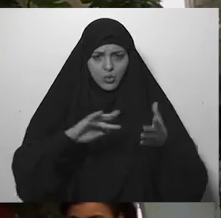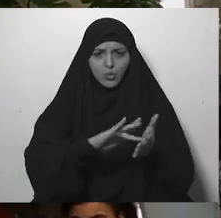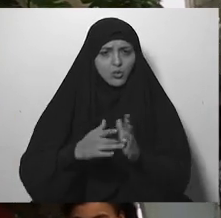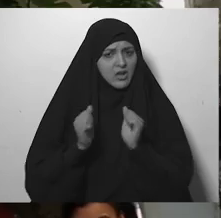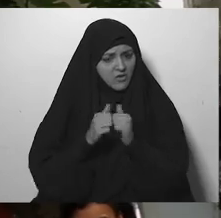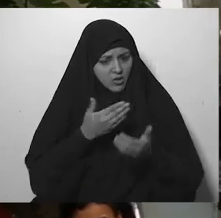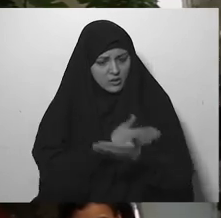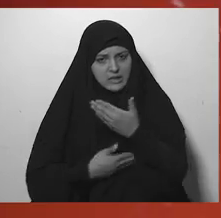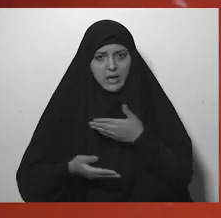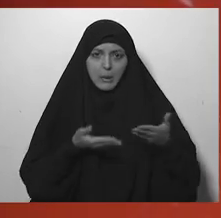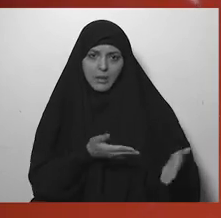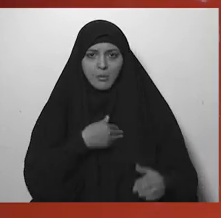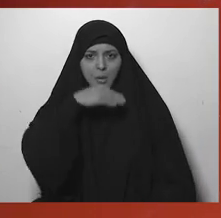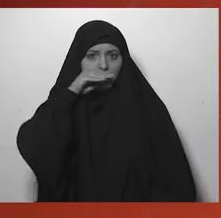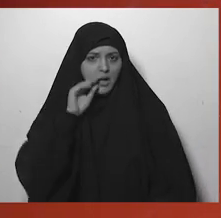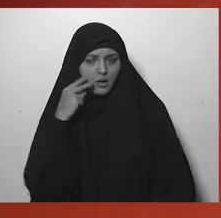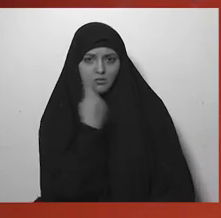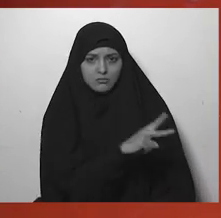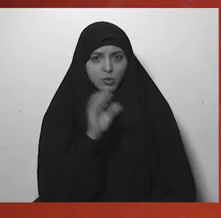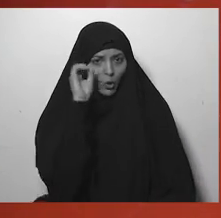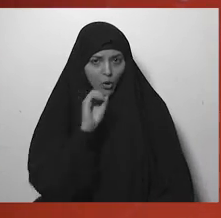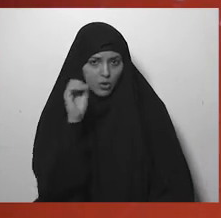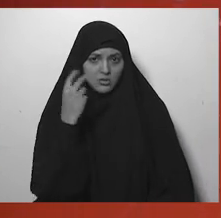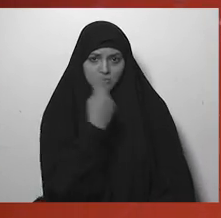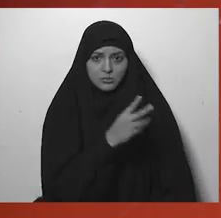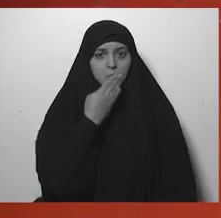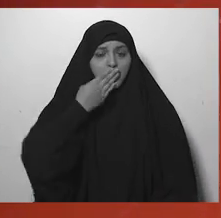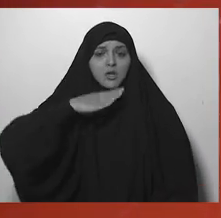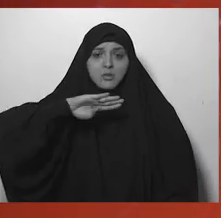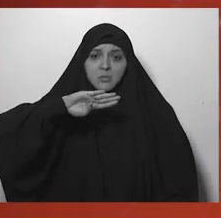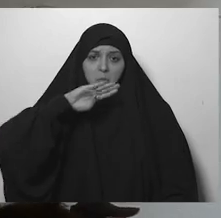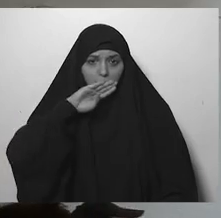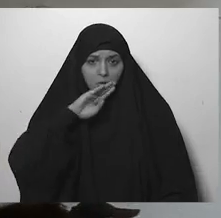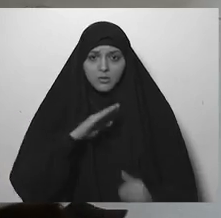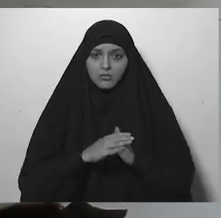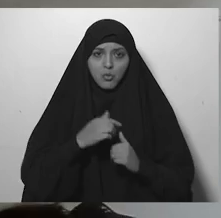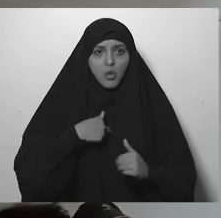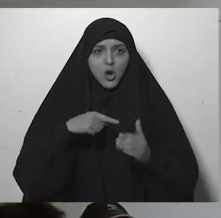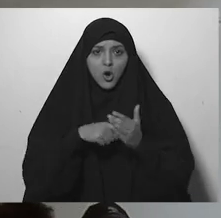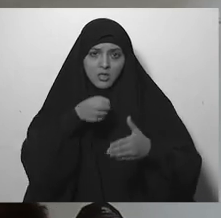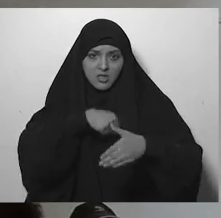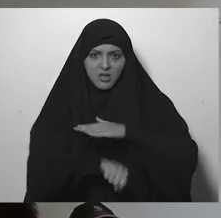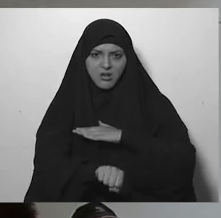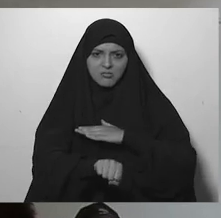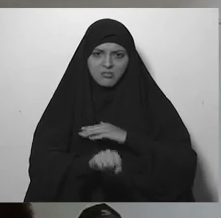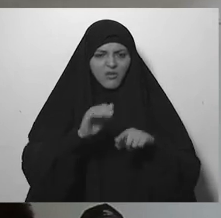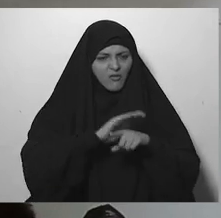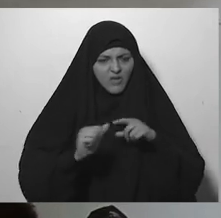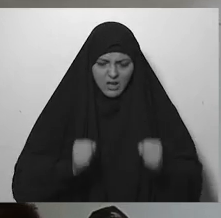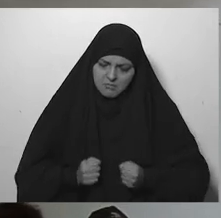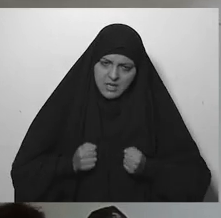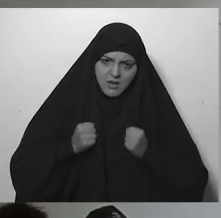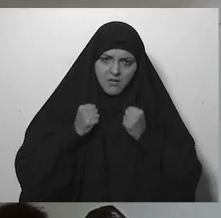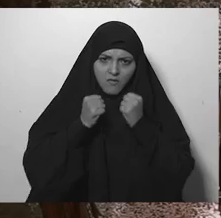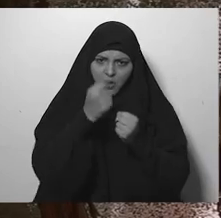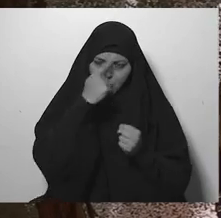toute ma vie avec cet handicap. Mes parents et mes oncles, alhamdoulilah, quand j'étais né, ils ont fait